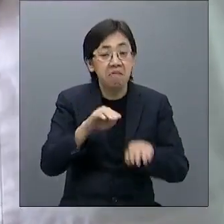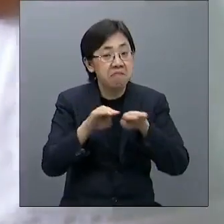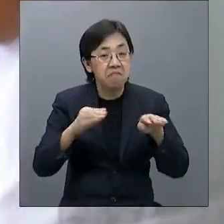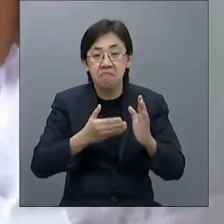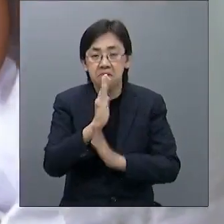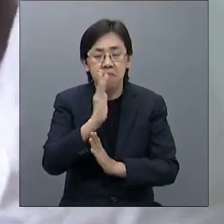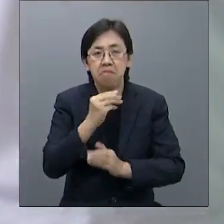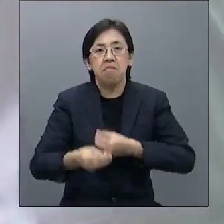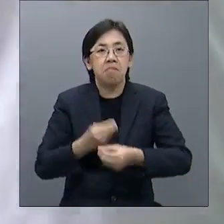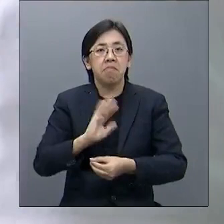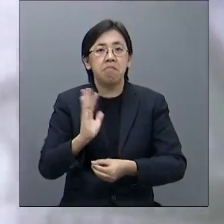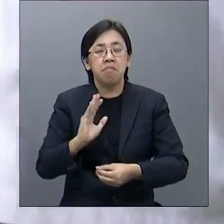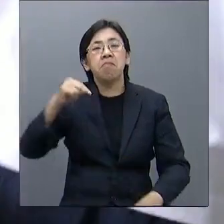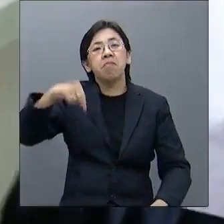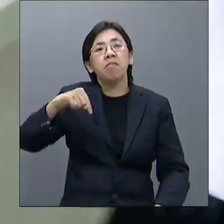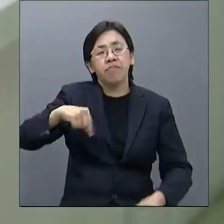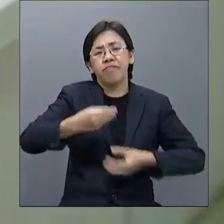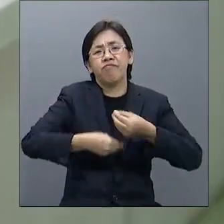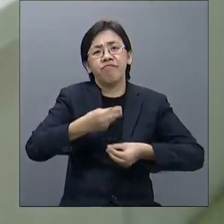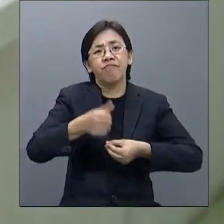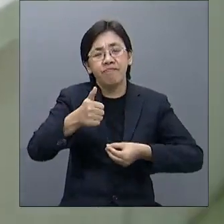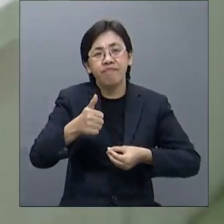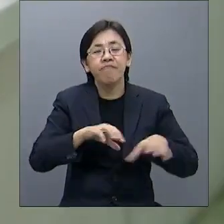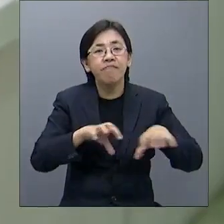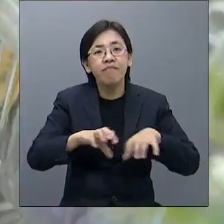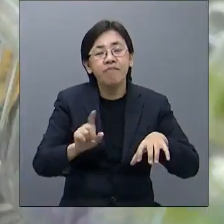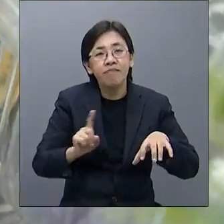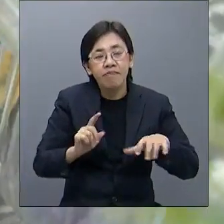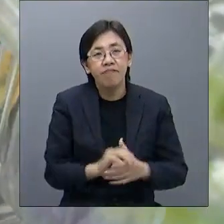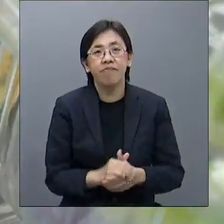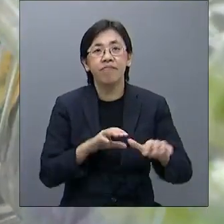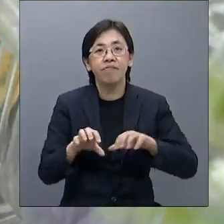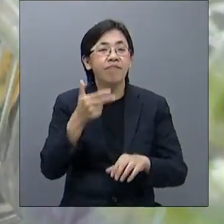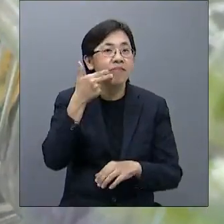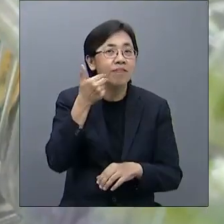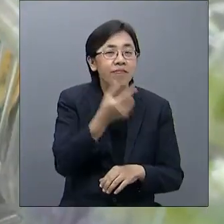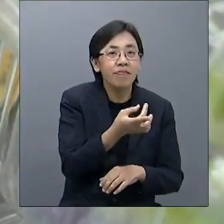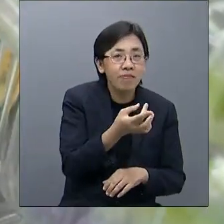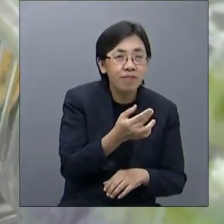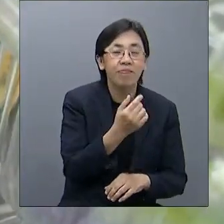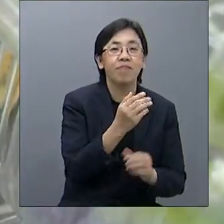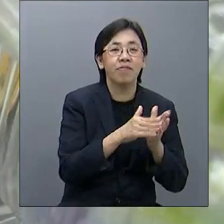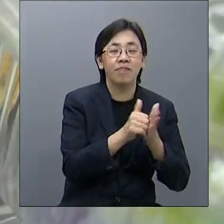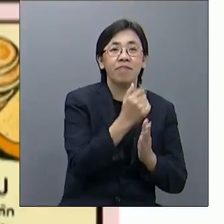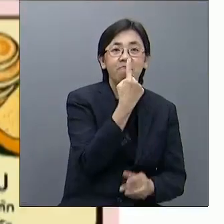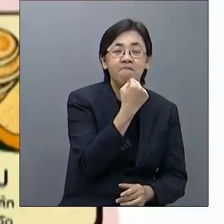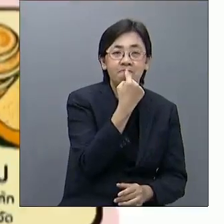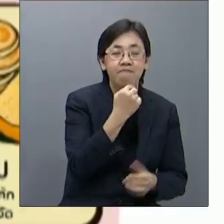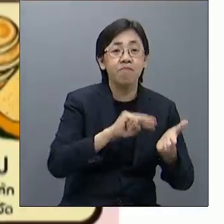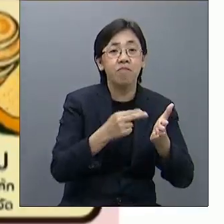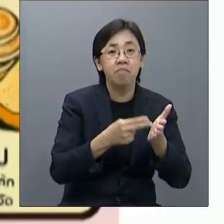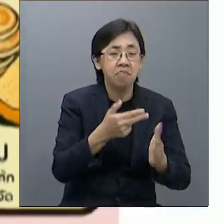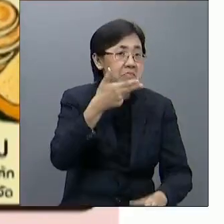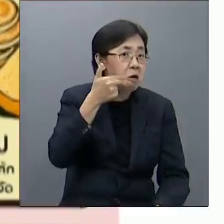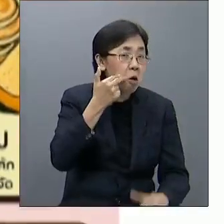านะคะแต่อย่างที่นี่ค่ะเขาก็ขายแต่เขาจะจัดเป็นลักษณะว่าขนมอะไรที่เป็นเกณฑ์สีแดงซึ่งหมายถึงว่ามีน้ำต